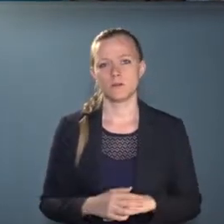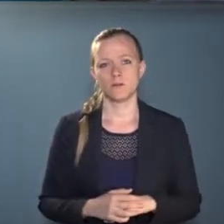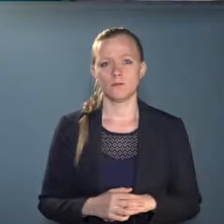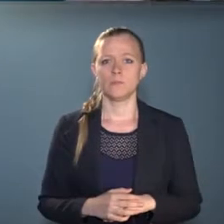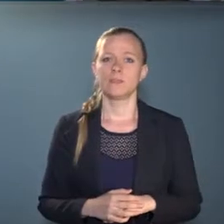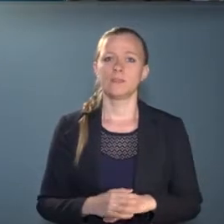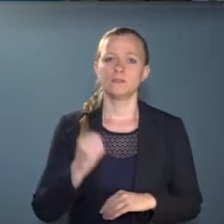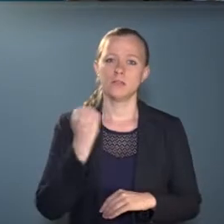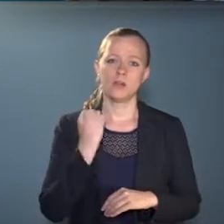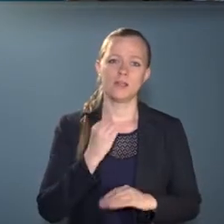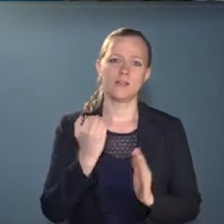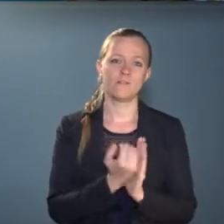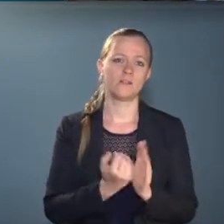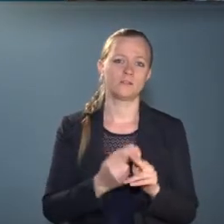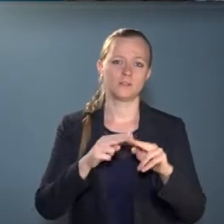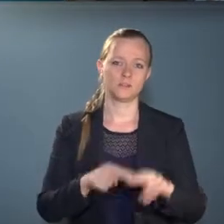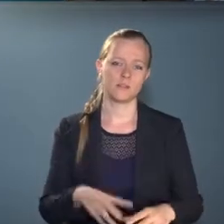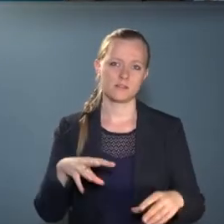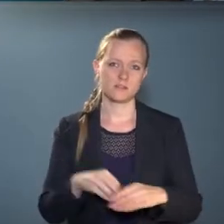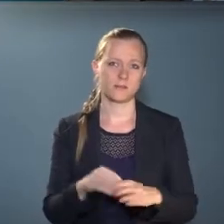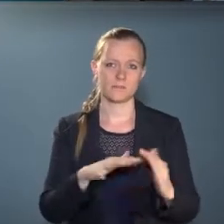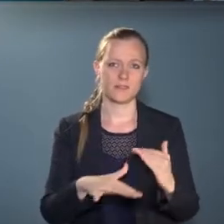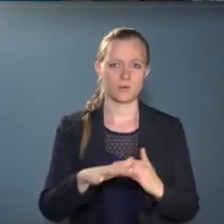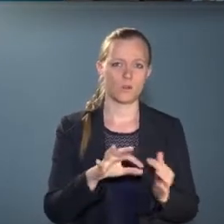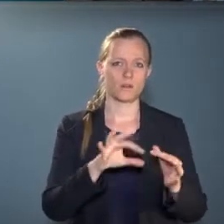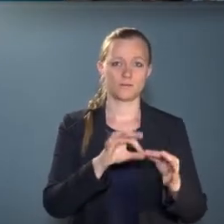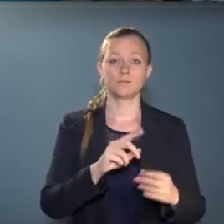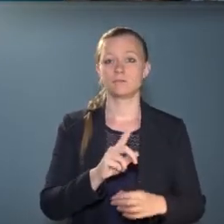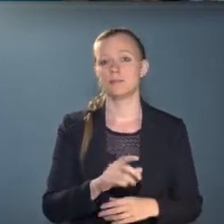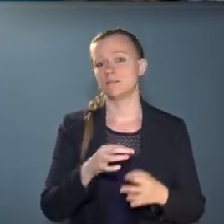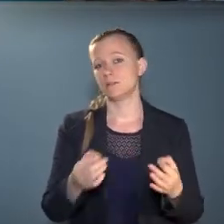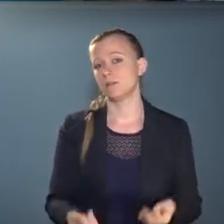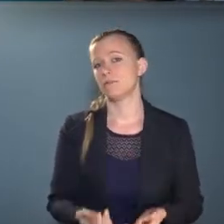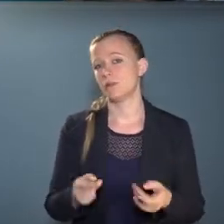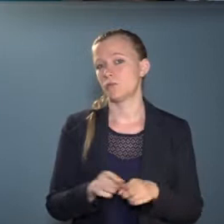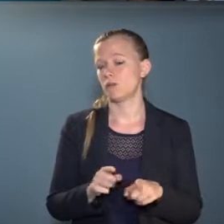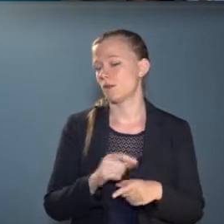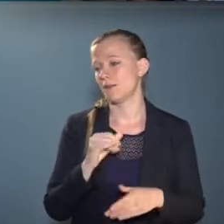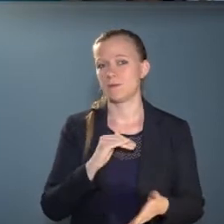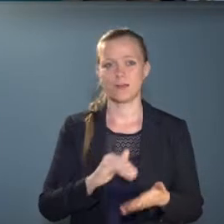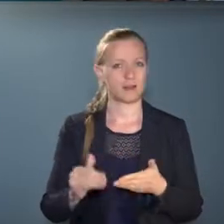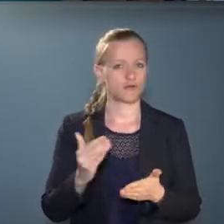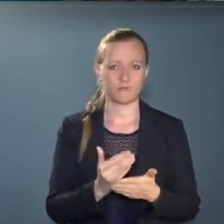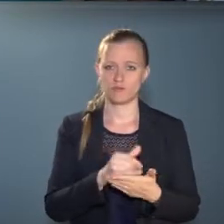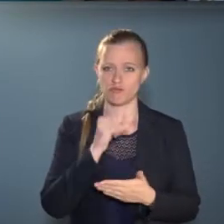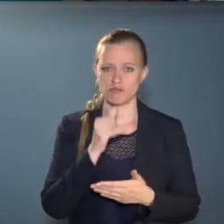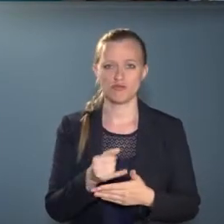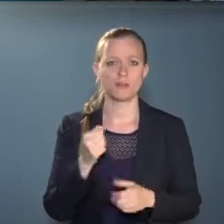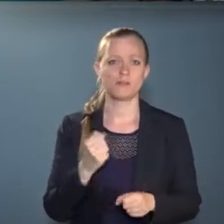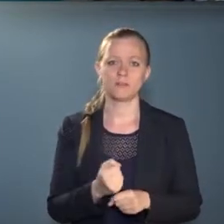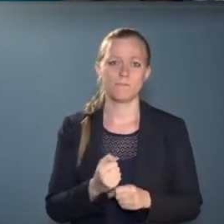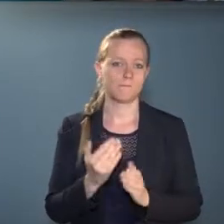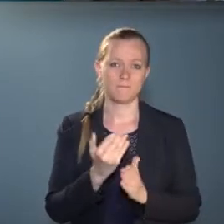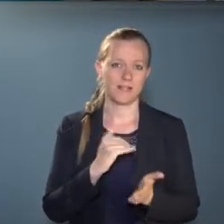a dandár feladatrendszerébe tartozó területeken, de nyilván amikor pedig nem végzünk éles feladatot, nem hajtunk végre éles feladatot,